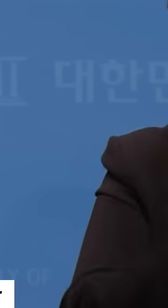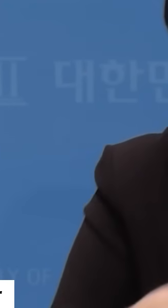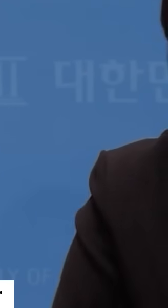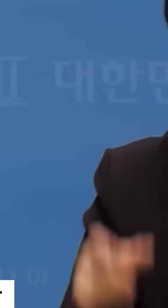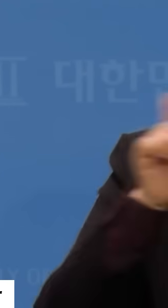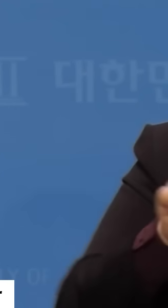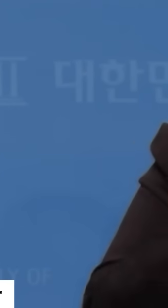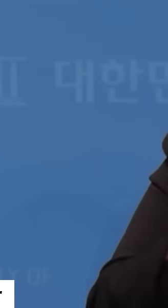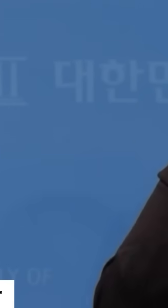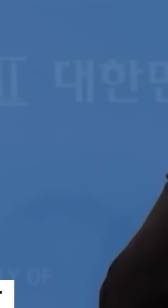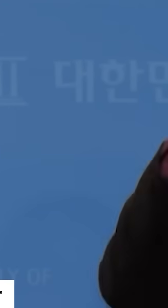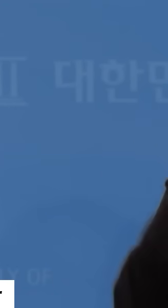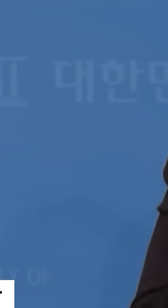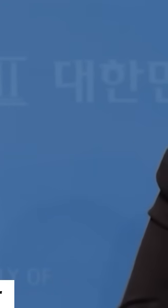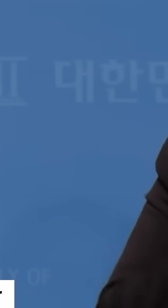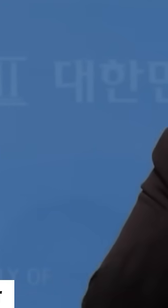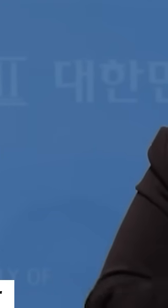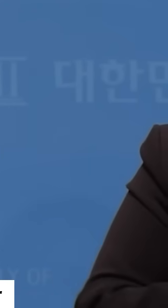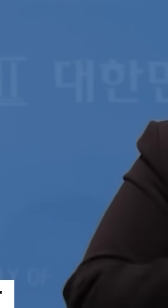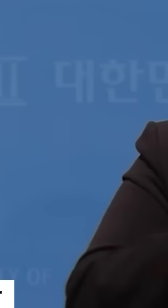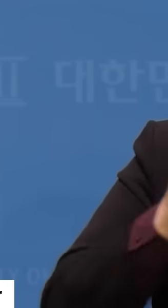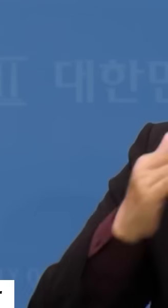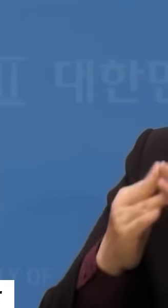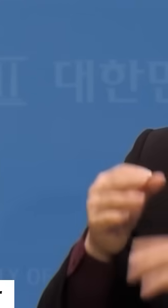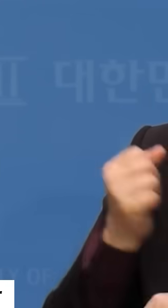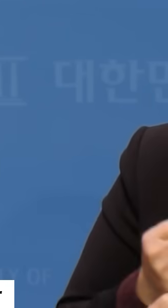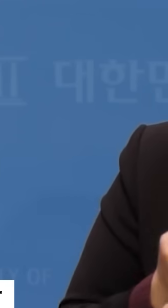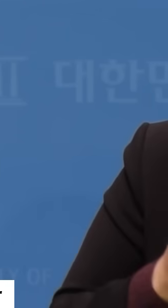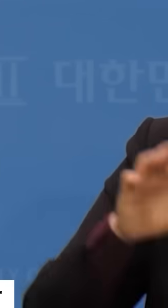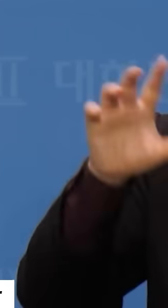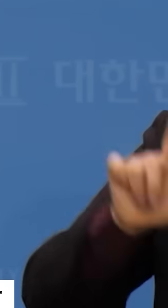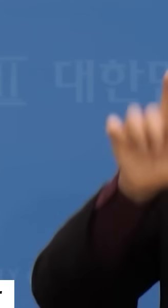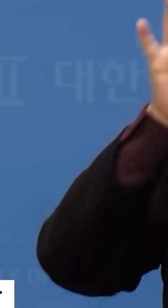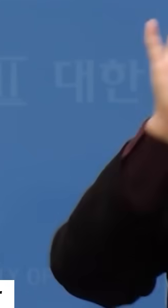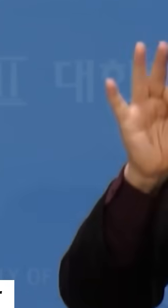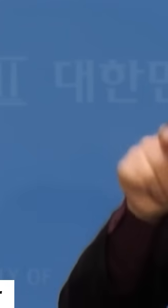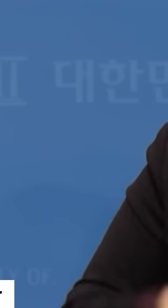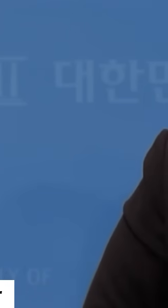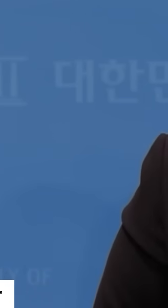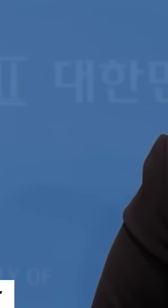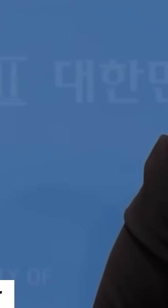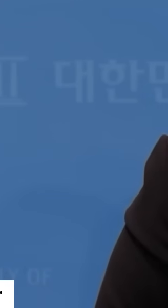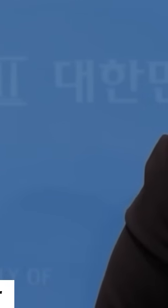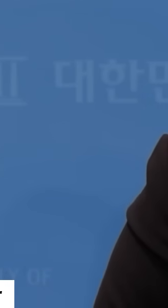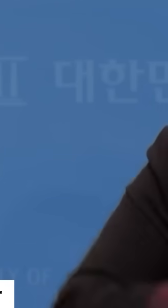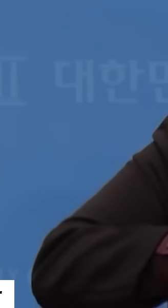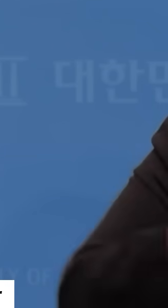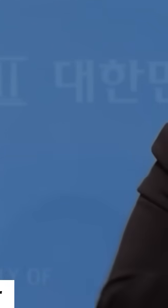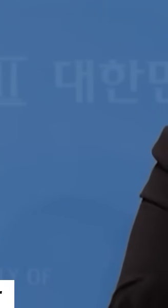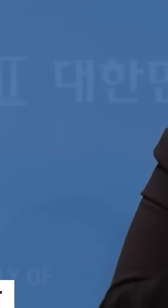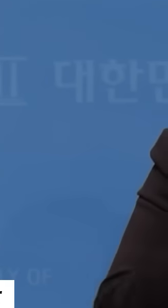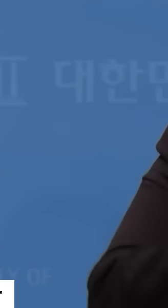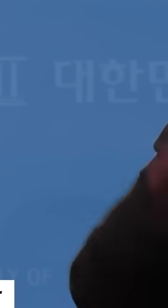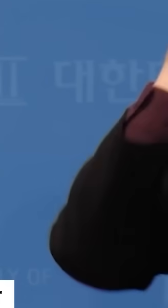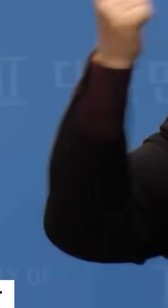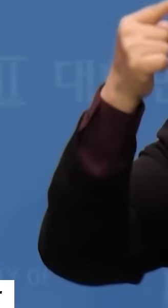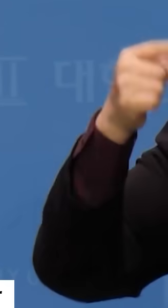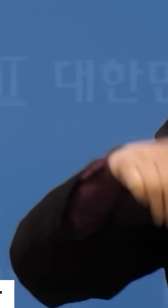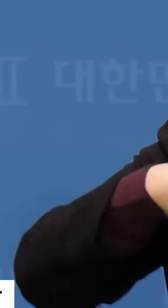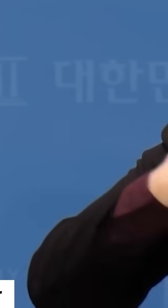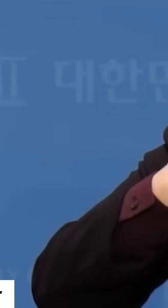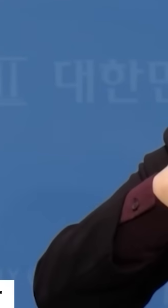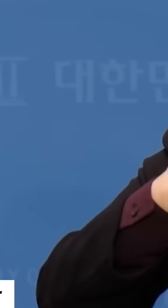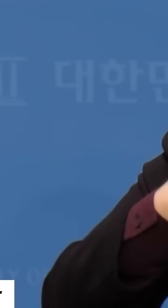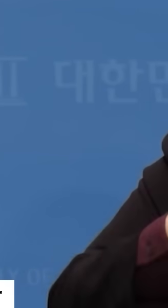없는 법안을 만들면서 입법비를 받는 국회의원들, 자신이 발의 동의한 법인지도 모르고 반대하는 그